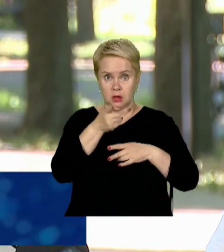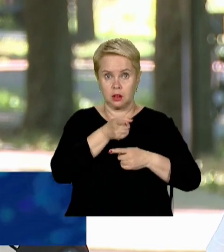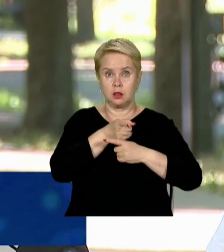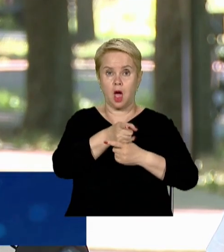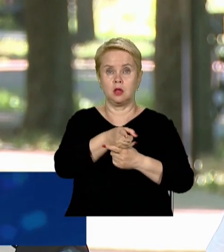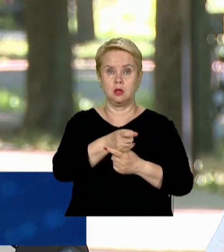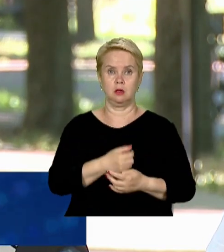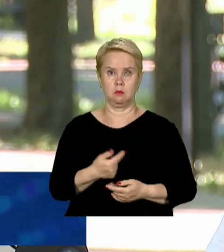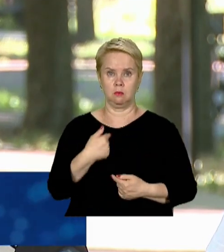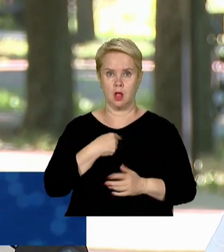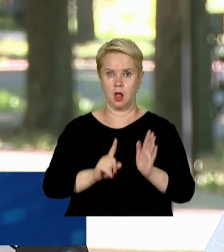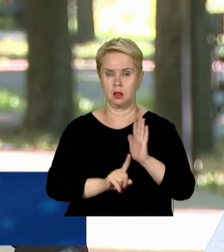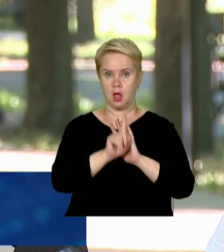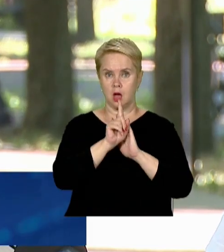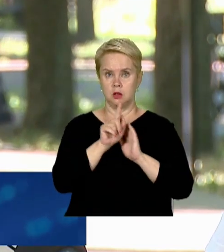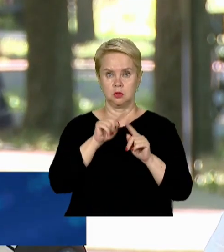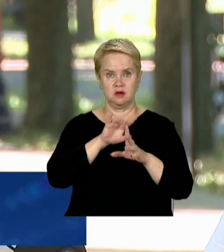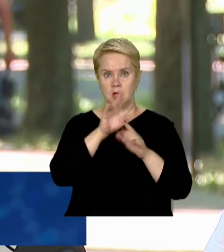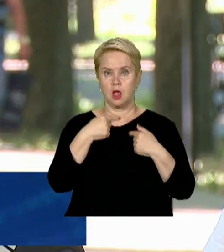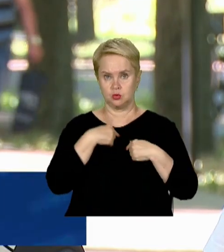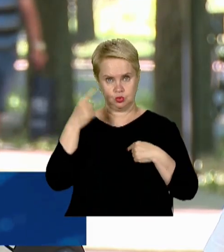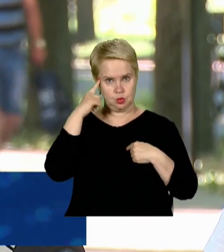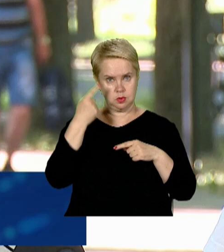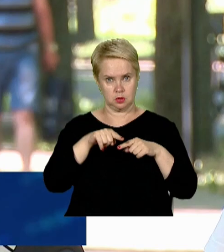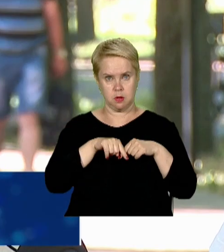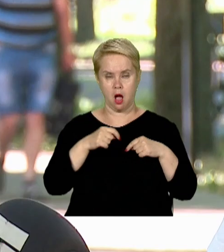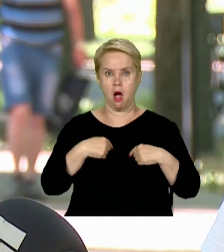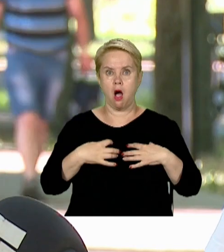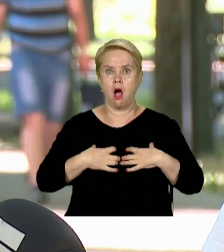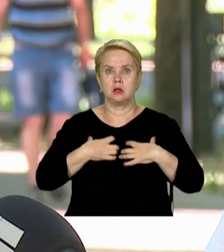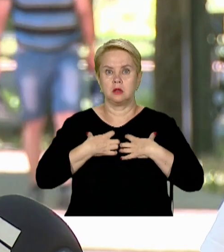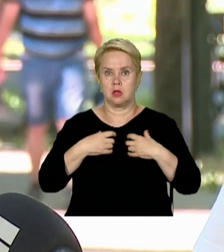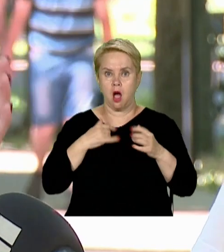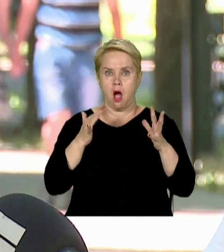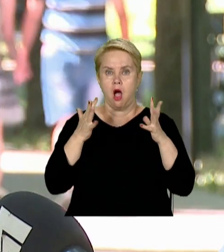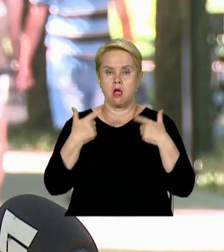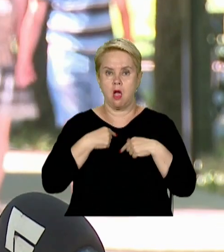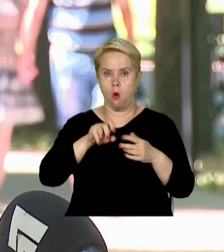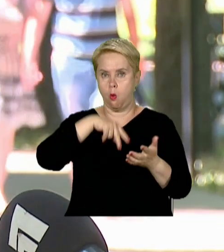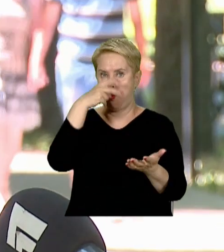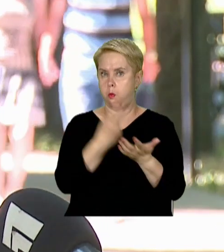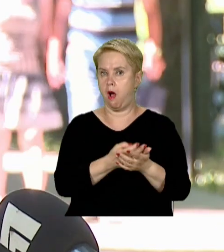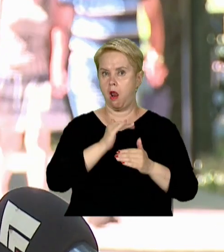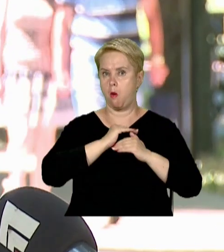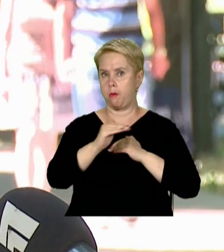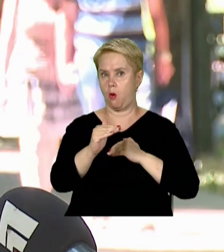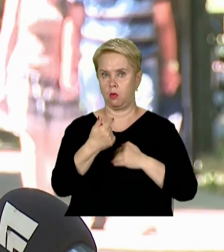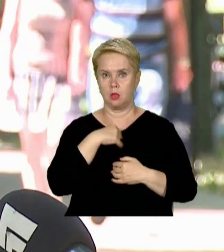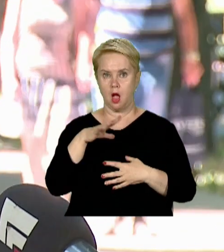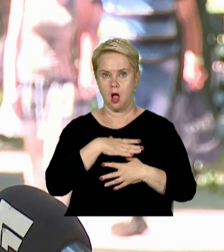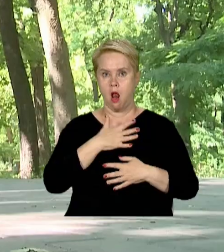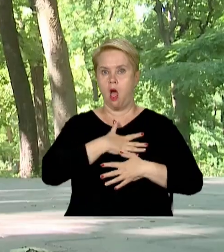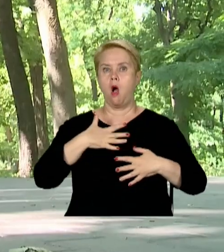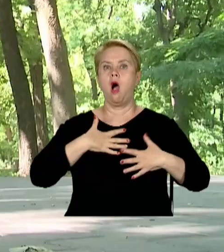танки. У мене почалась, ну, скоріше всього, я вже так думаю, що це була панічна атака, тому що я упала на пол, у мене